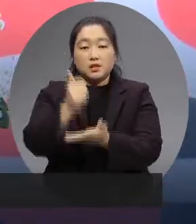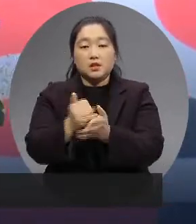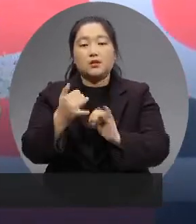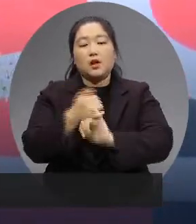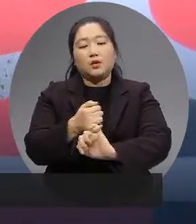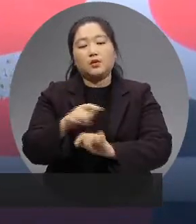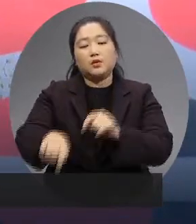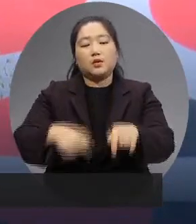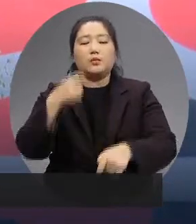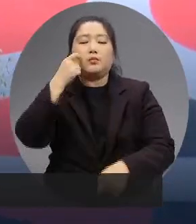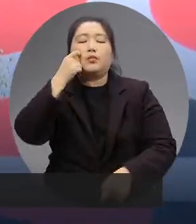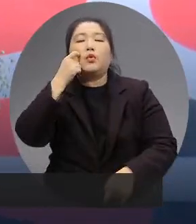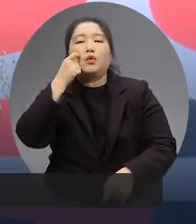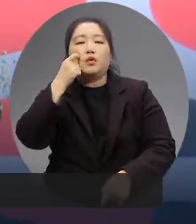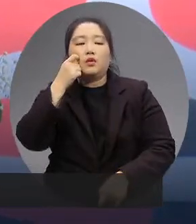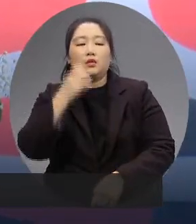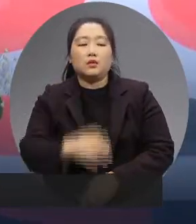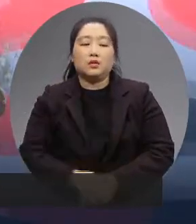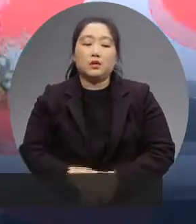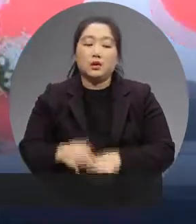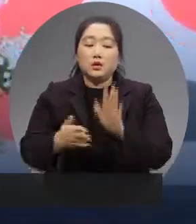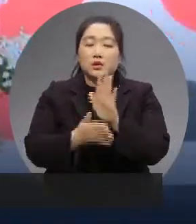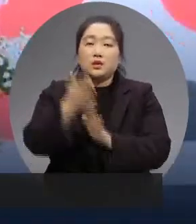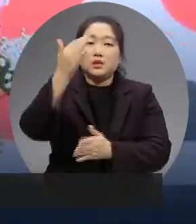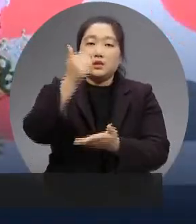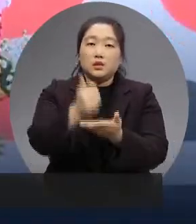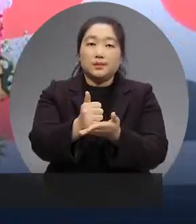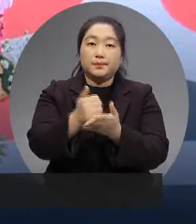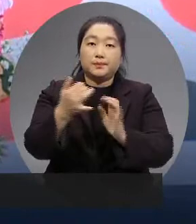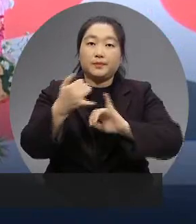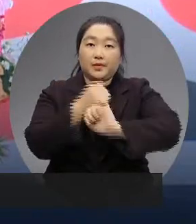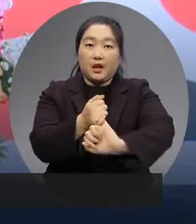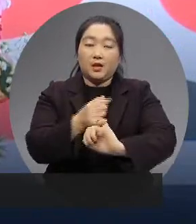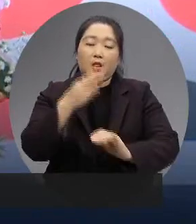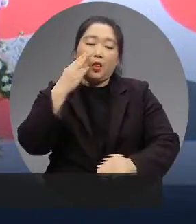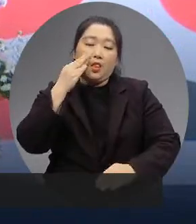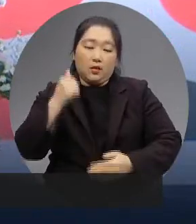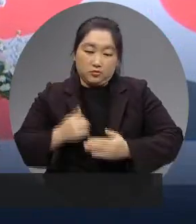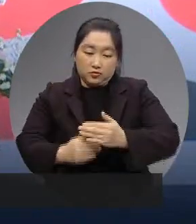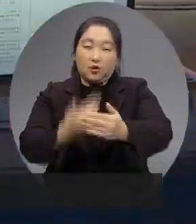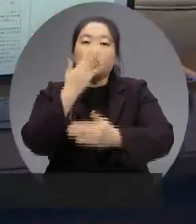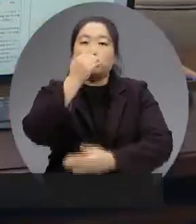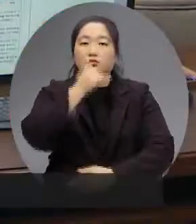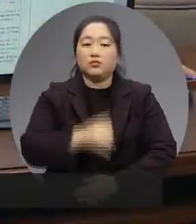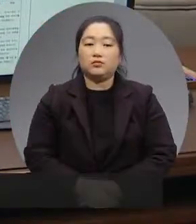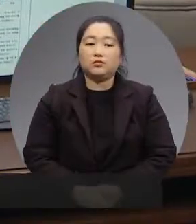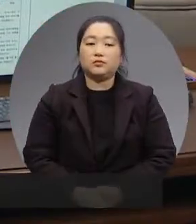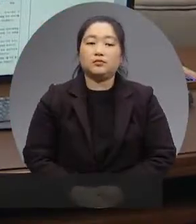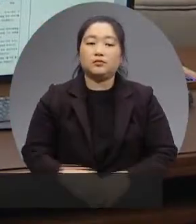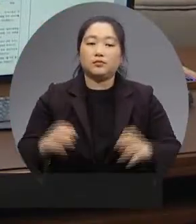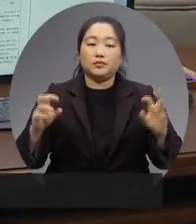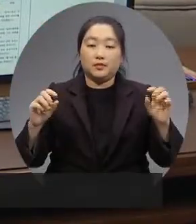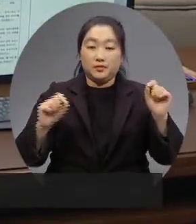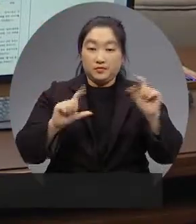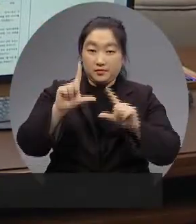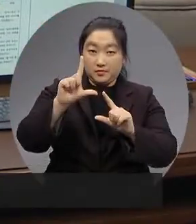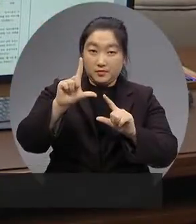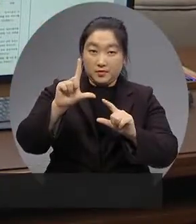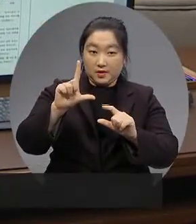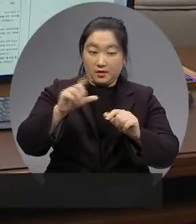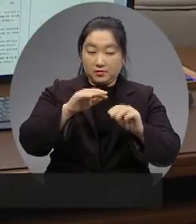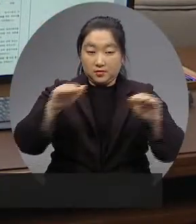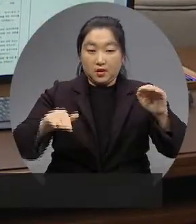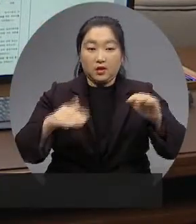공약을 이행하지 못하는 그런 상황에 있었습니다. 그래서 시장님의 공약이 원활하게 이행될 수 있도록. 여대야소로 힘의 균형이